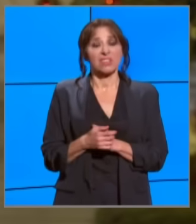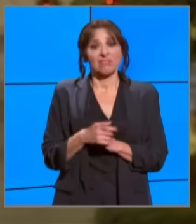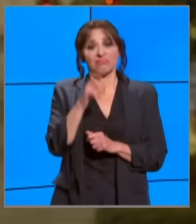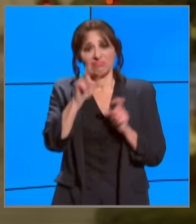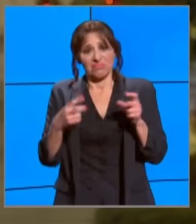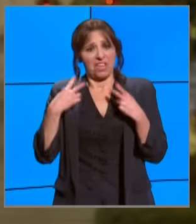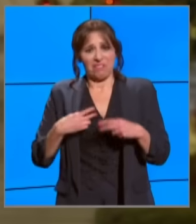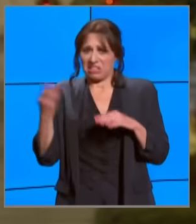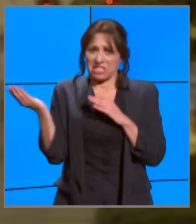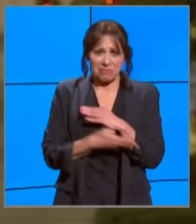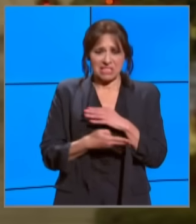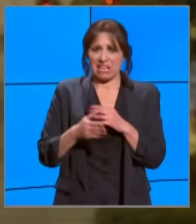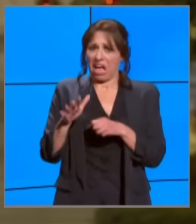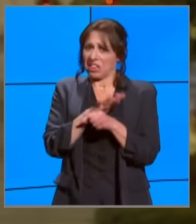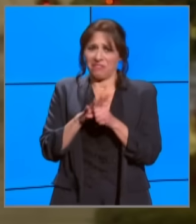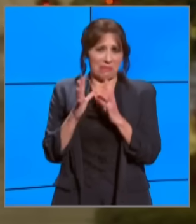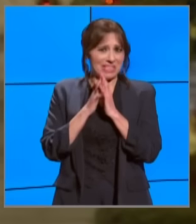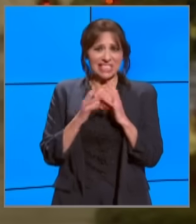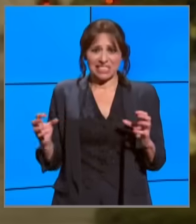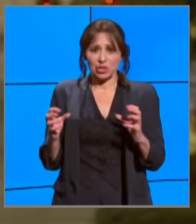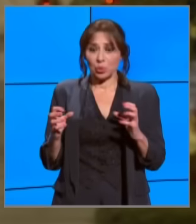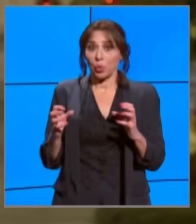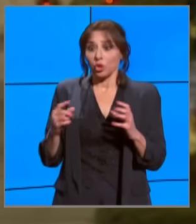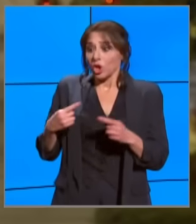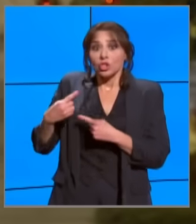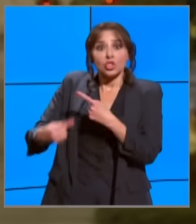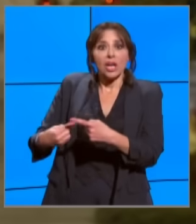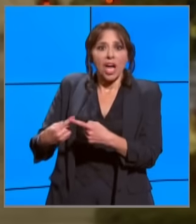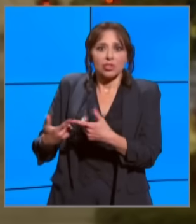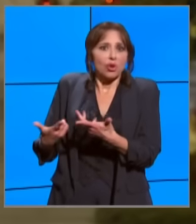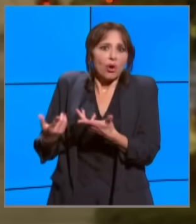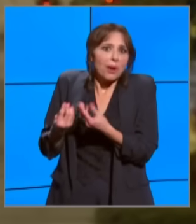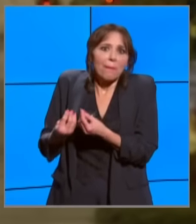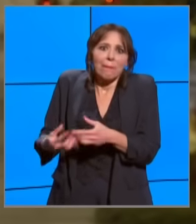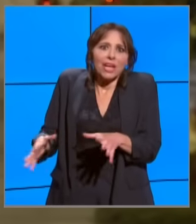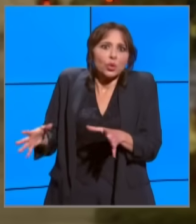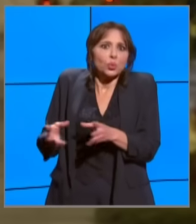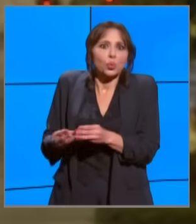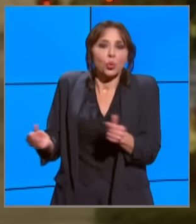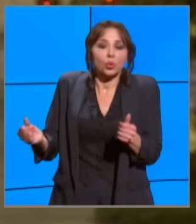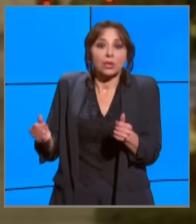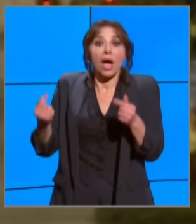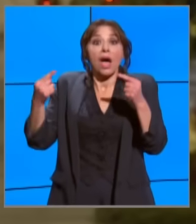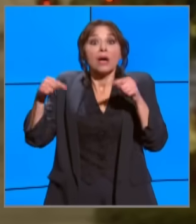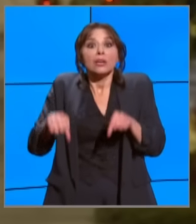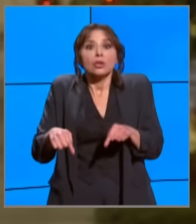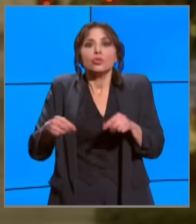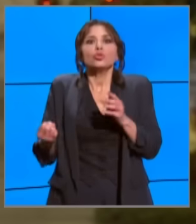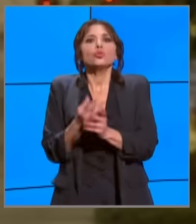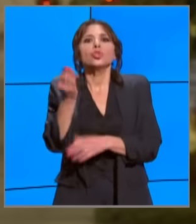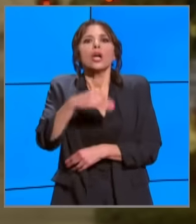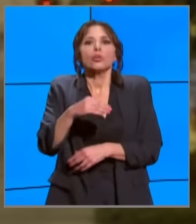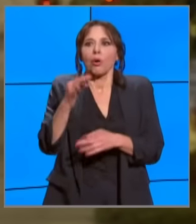famiglie distrutte una generazione perduta e tutto questo accade vicino a